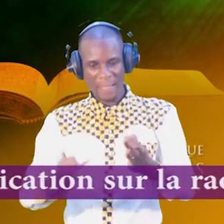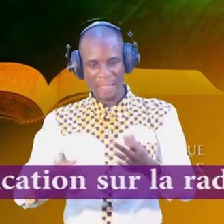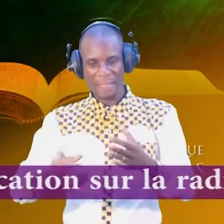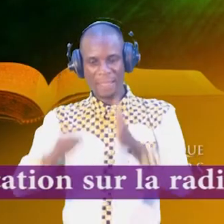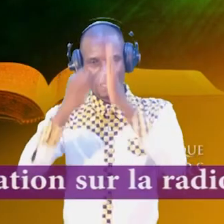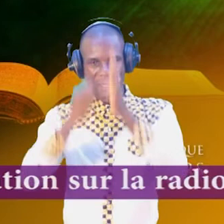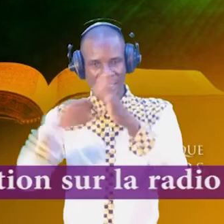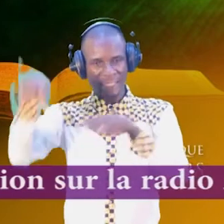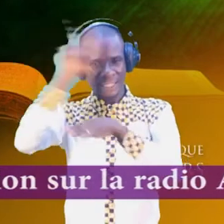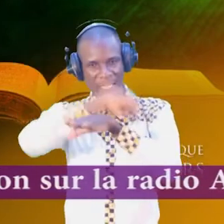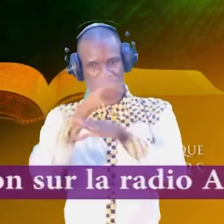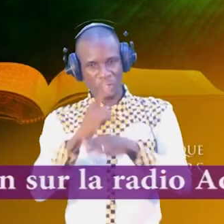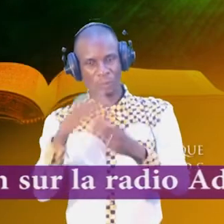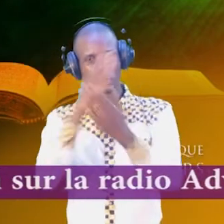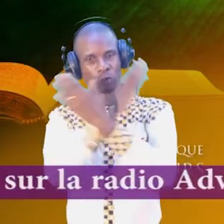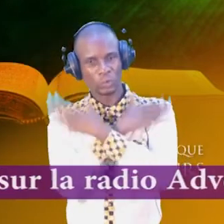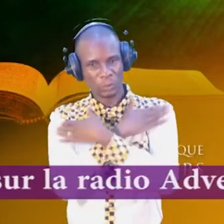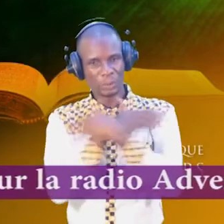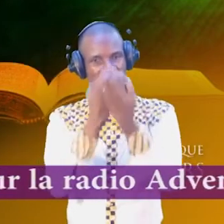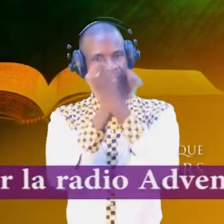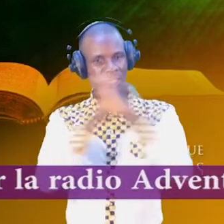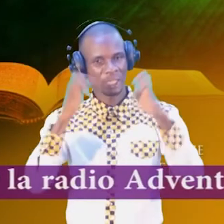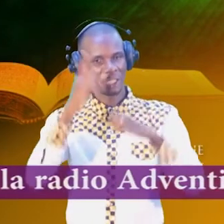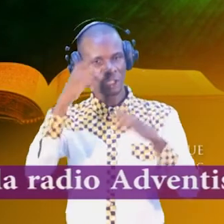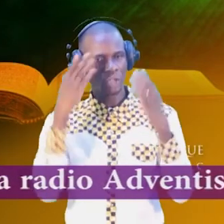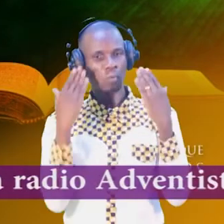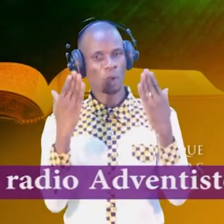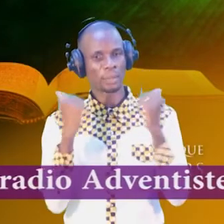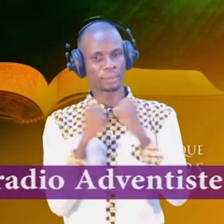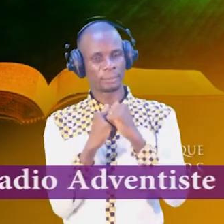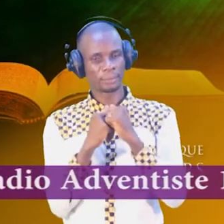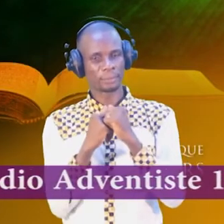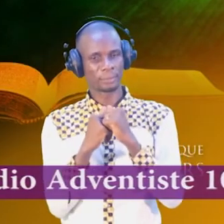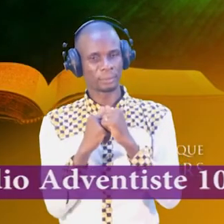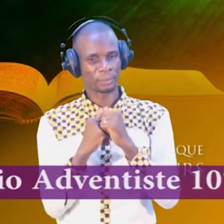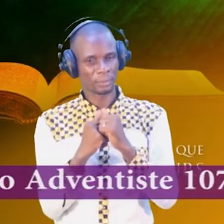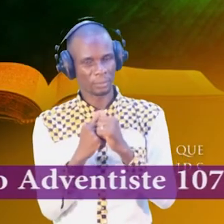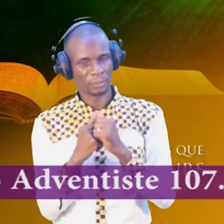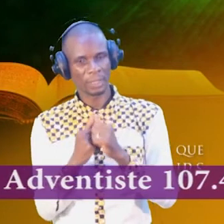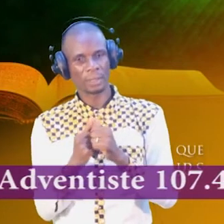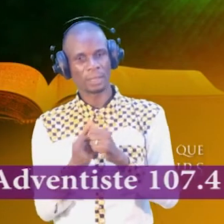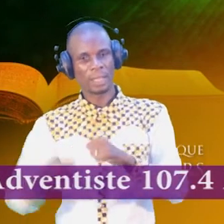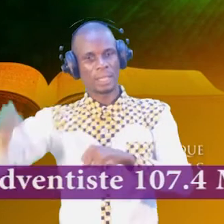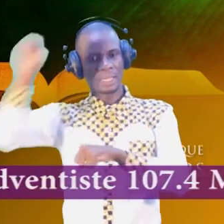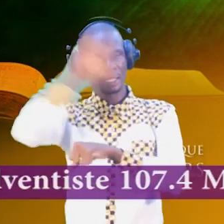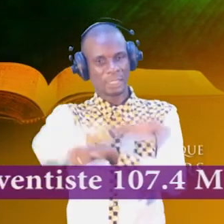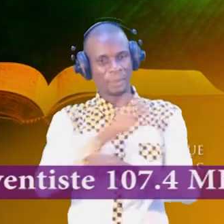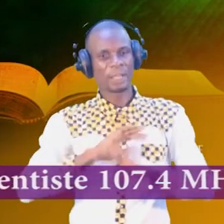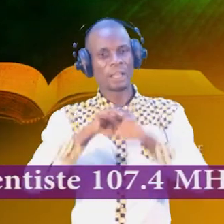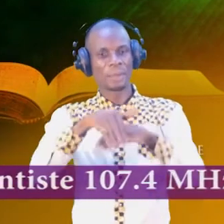moko lo motoba mpe ko sili sa mosala na nyonso kasi moko lo asambo. Et ça n'est pas que ya Yahweh nzambe na yo.